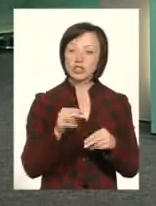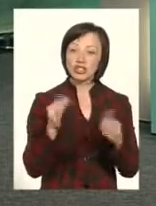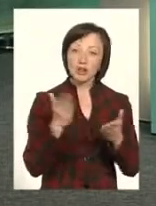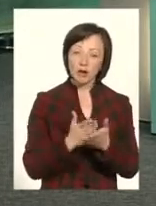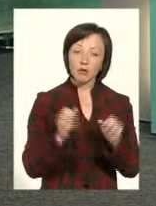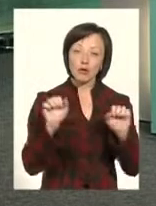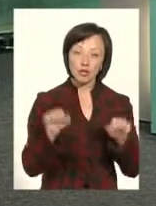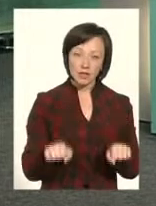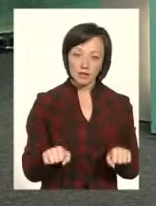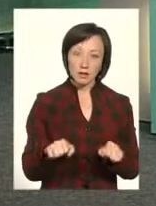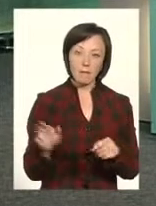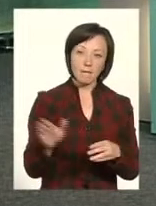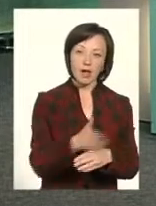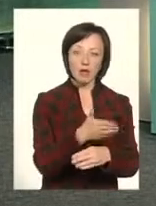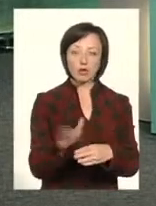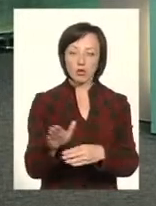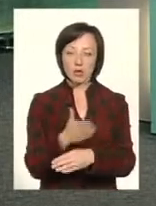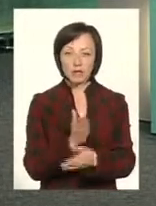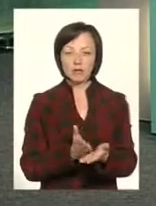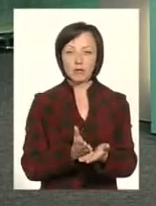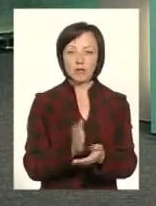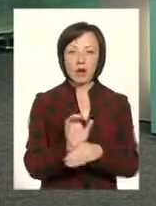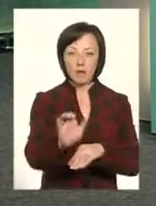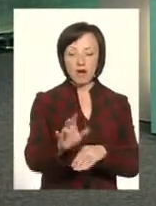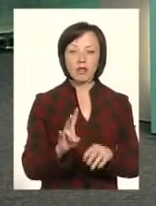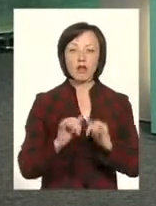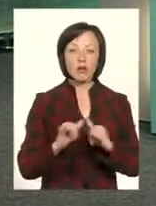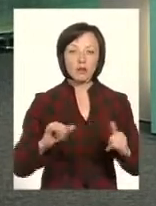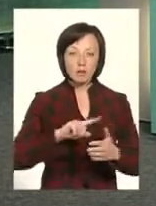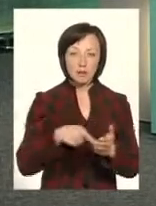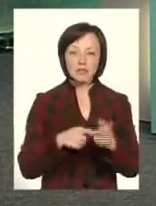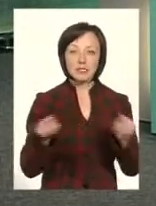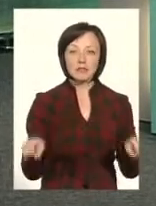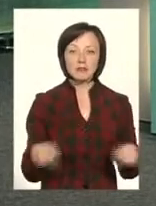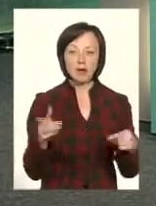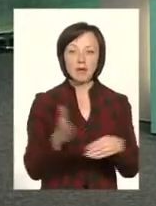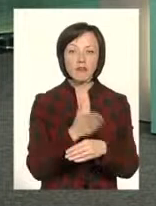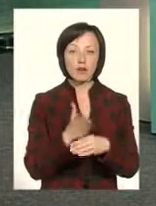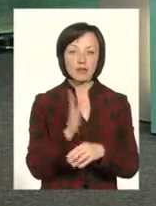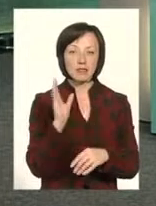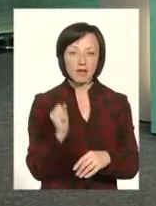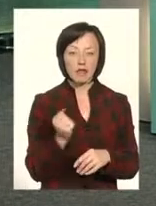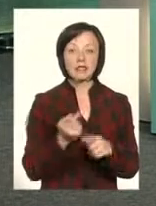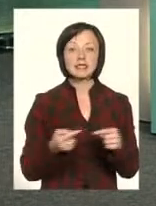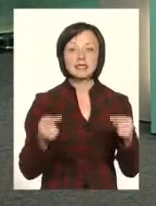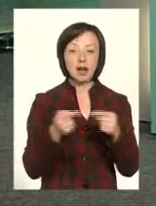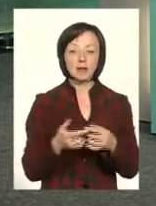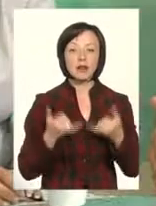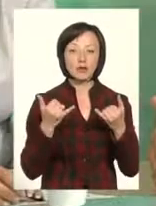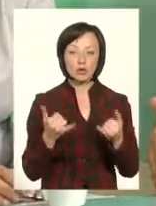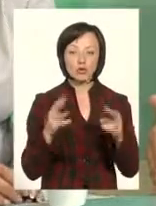можливість зараз їх перерозподілити і саме спрямувати на розвиток міста і на створення того виробництва? От саме для того,